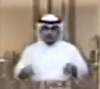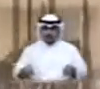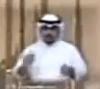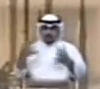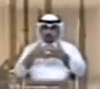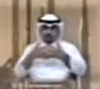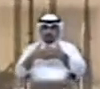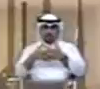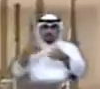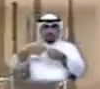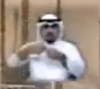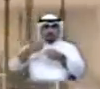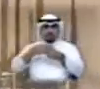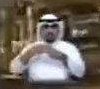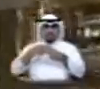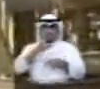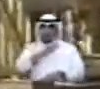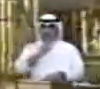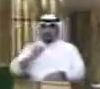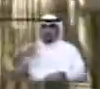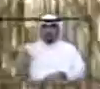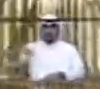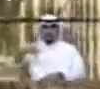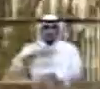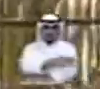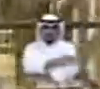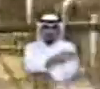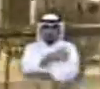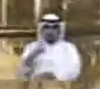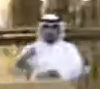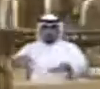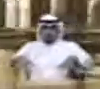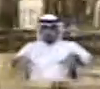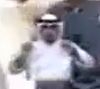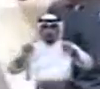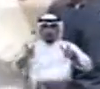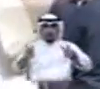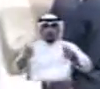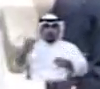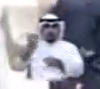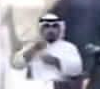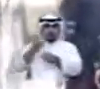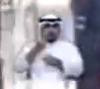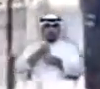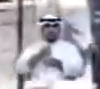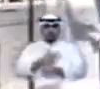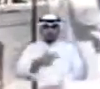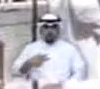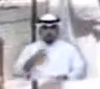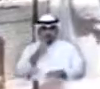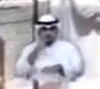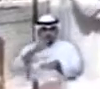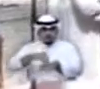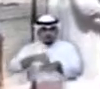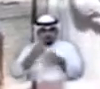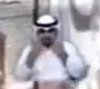الكويت. هذا وكان عمال القطاع النفطي قد نفذوا إضرابهم الشامل والمفتوح صباح اليوم رغم الدعوات الحكومية لهم للتراجع